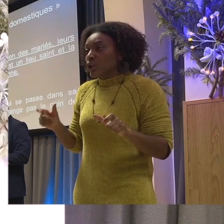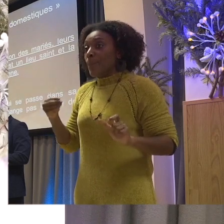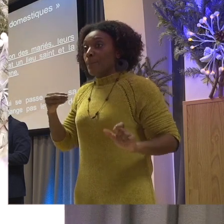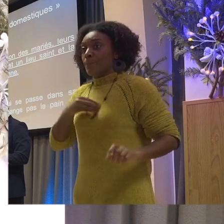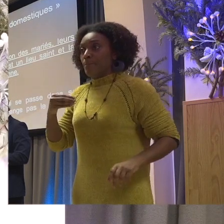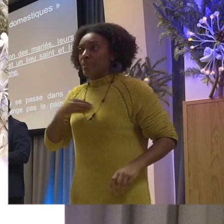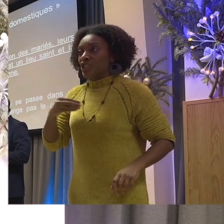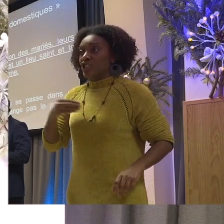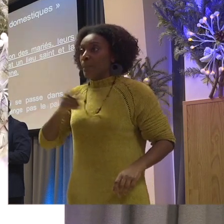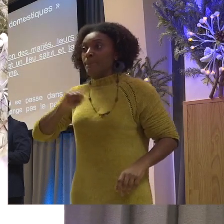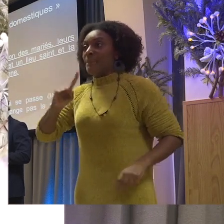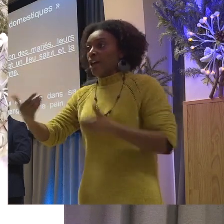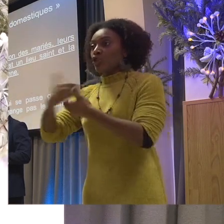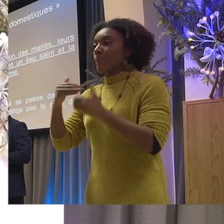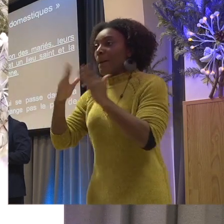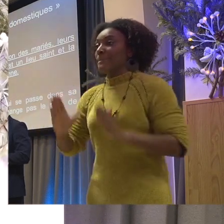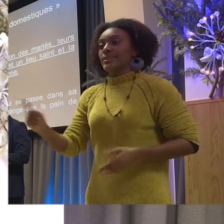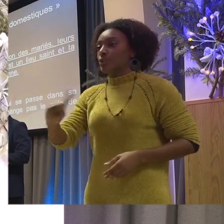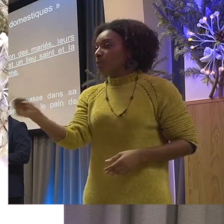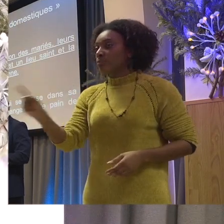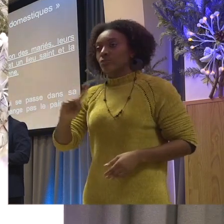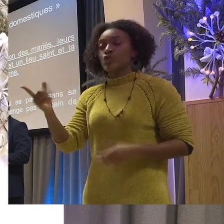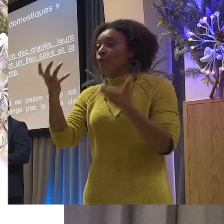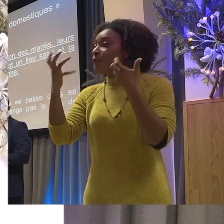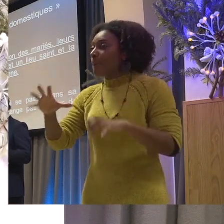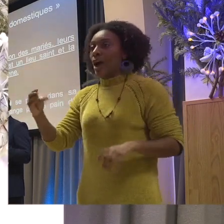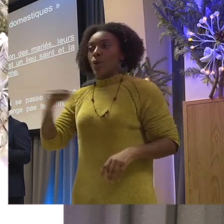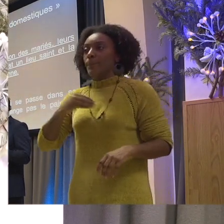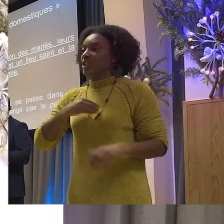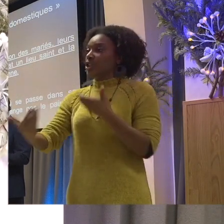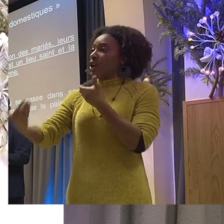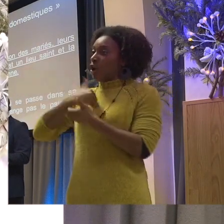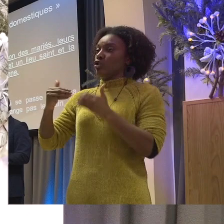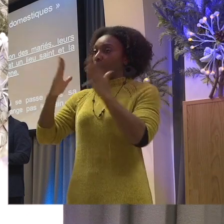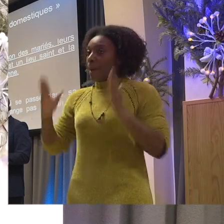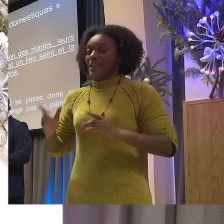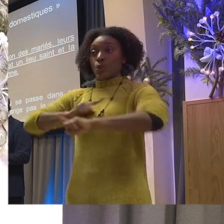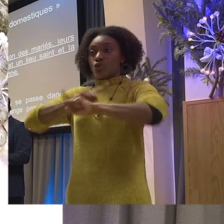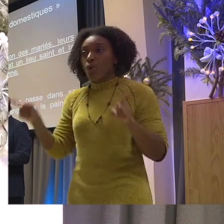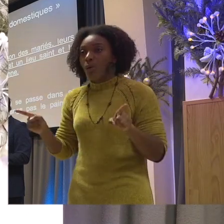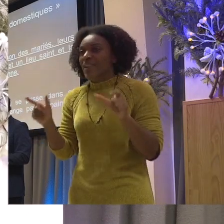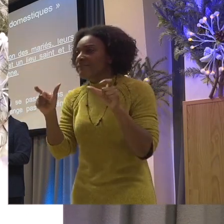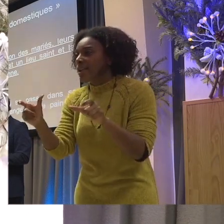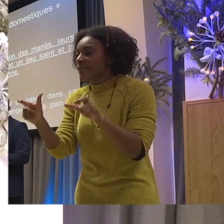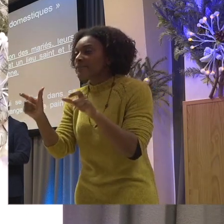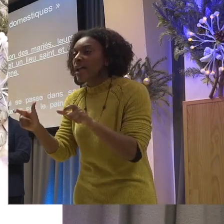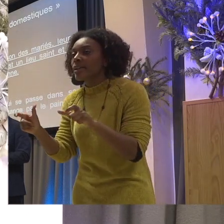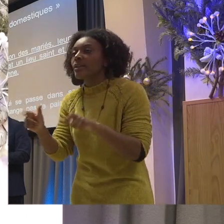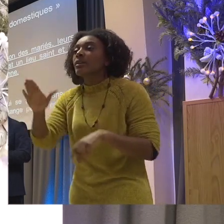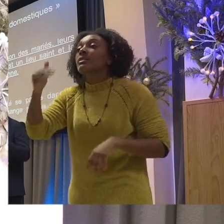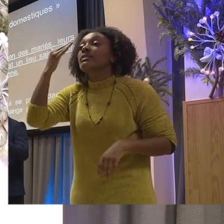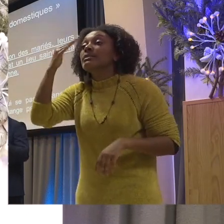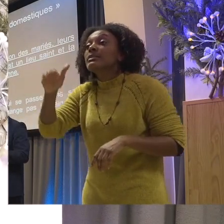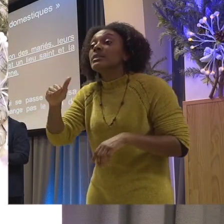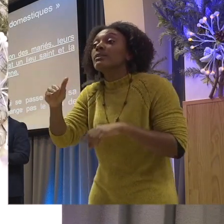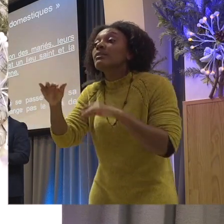péché reste en dehors de sa maison. C'est naturel pour elle. Mon frère, si ta femme te dit « je ne veux pas de cette